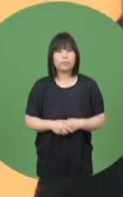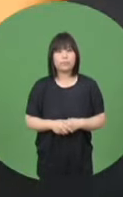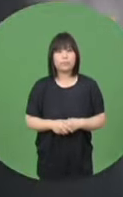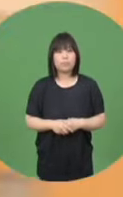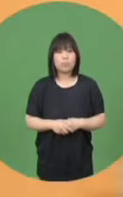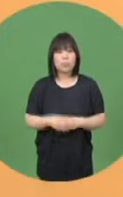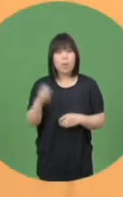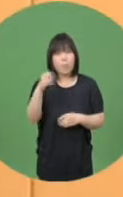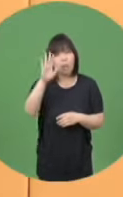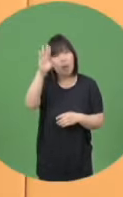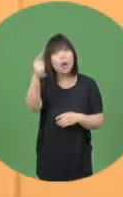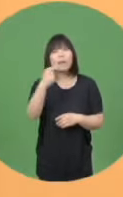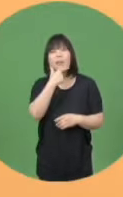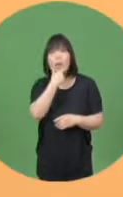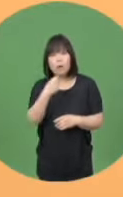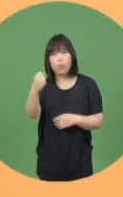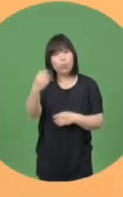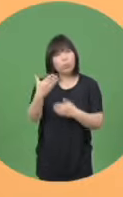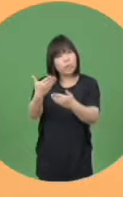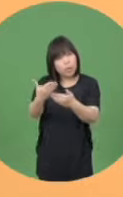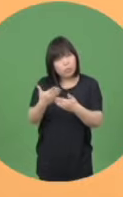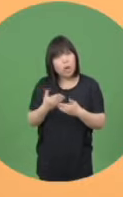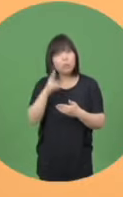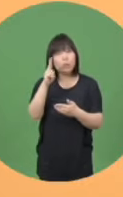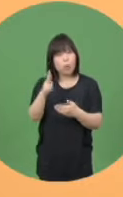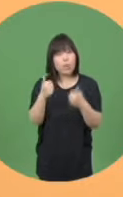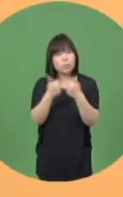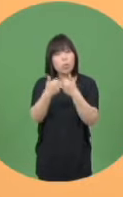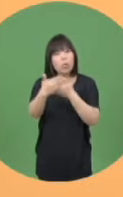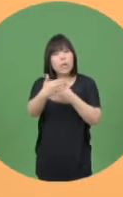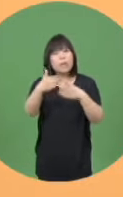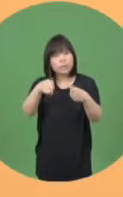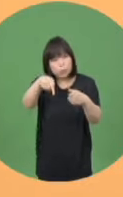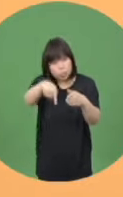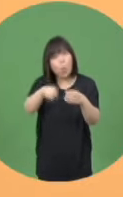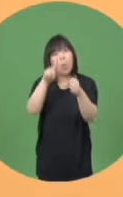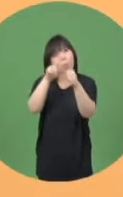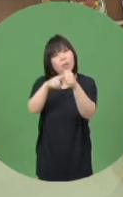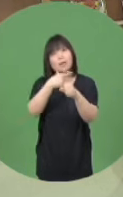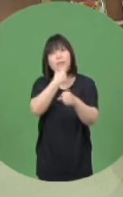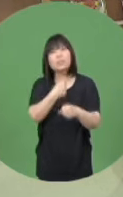また来たいって言って言ってくれるような、相談室を目指そうと思って